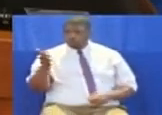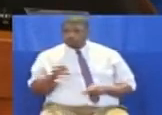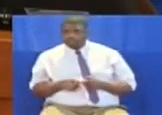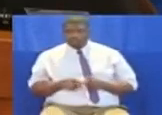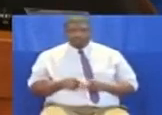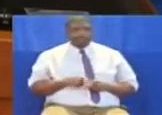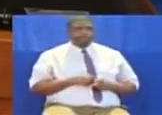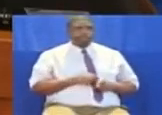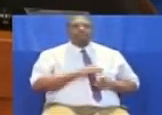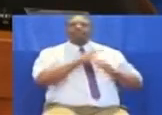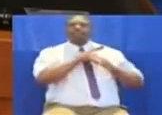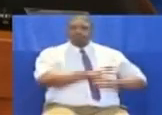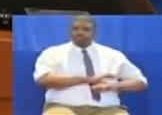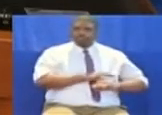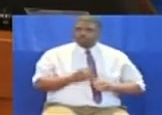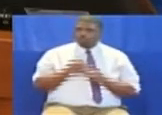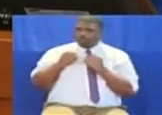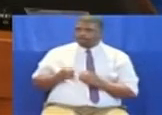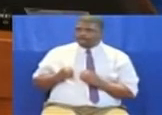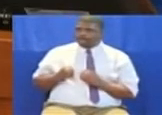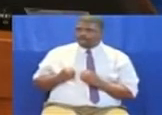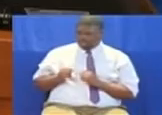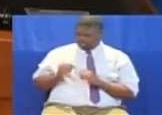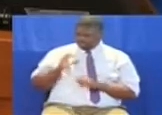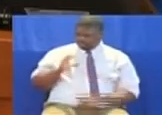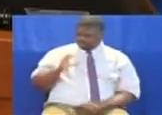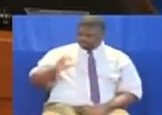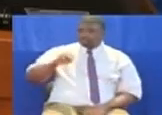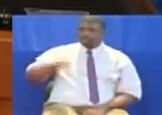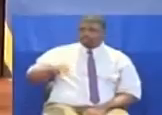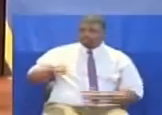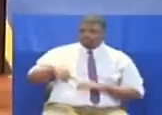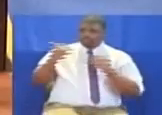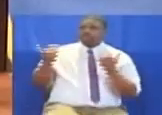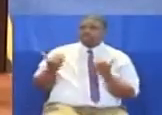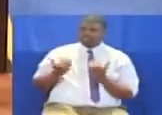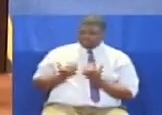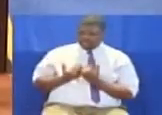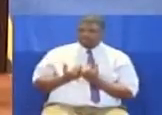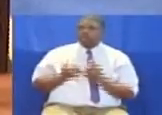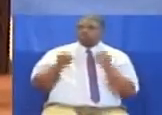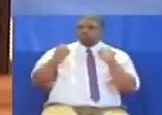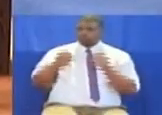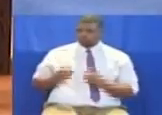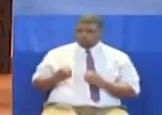Nimeridhishwa na uimara wa Chama cha Mapinduzi kwamba ni chama imara.